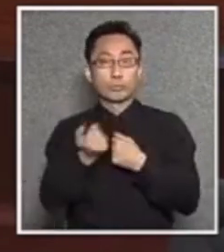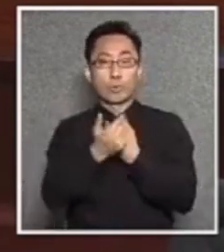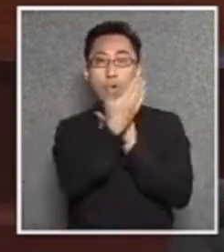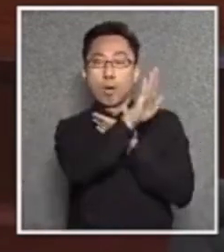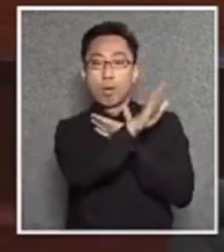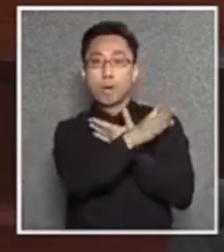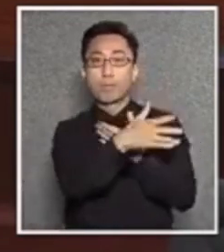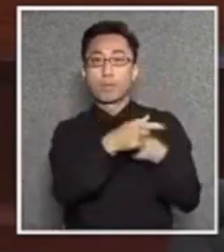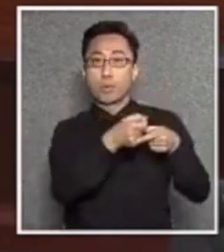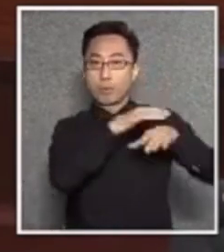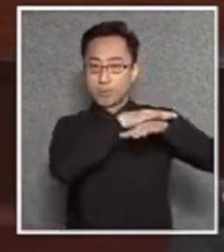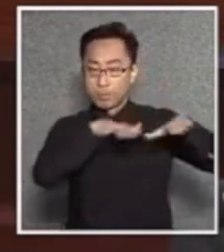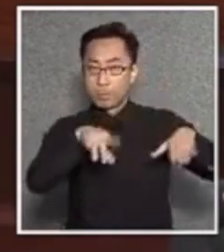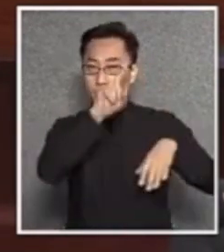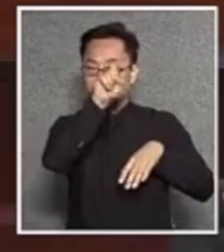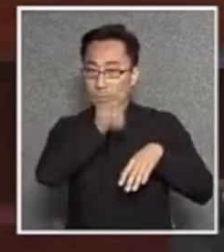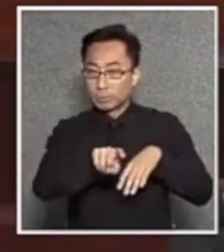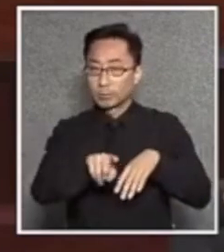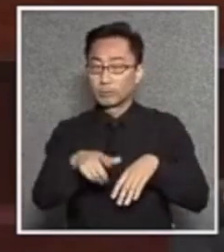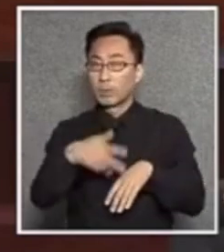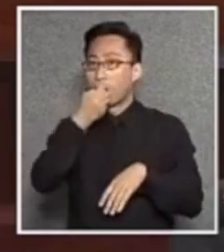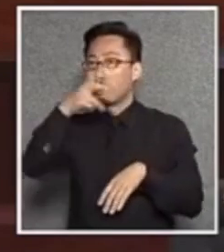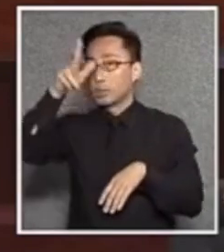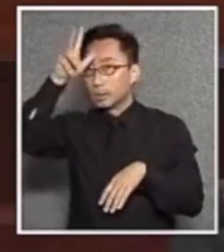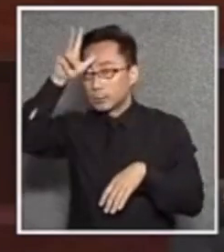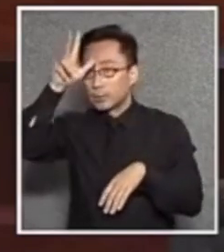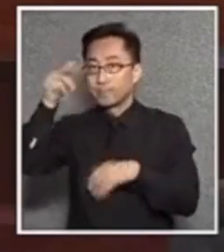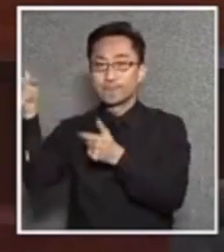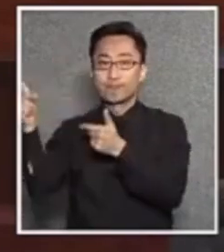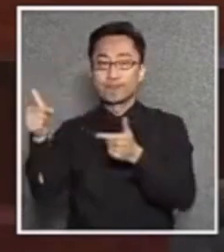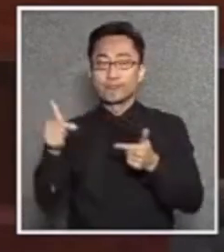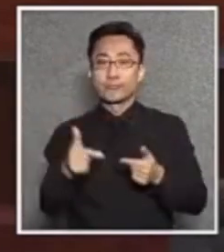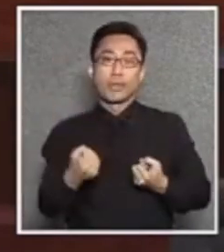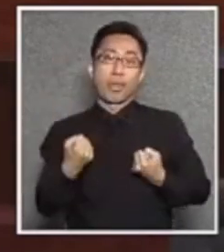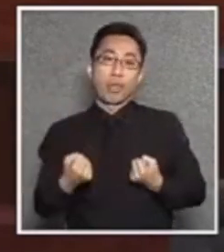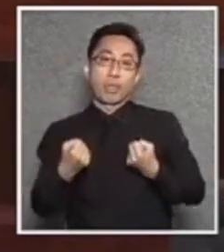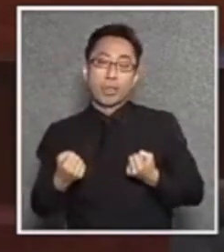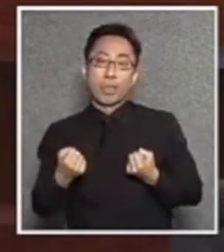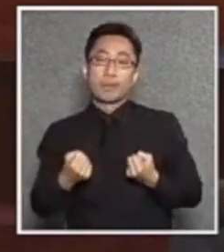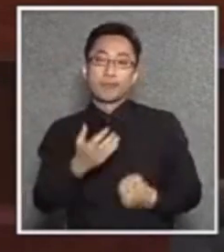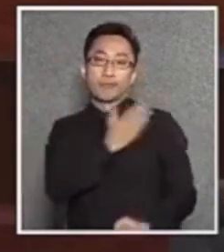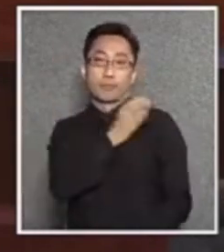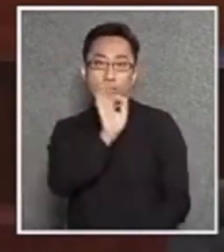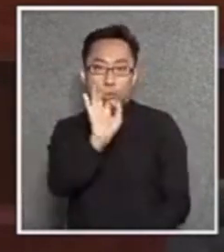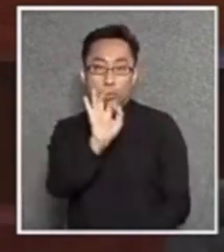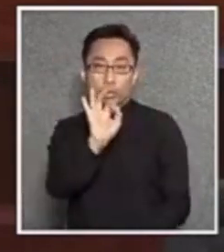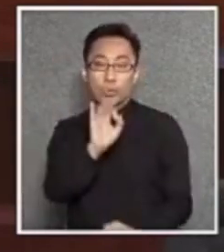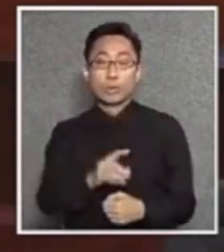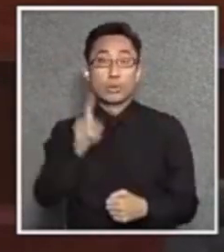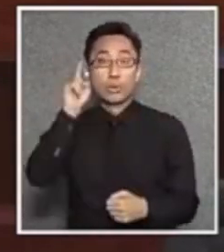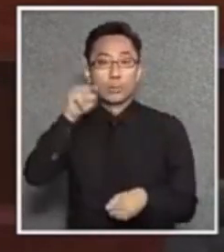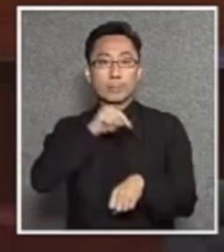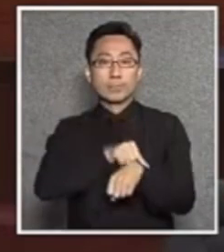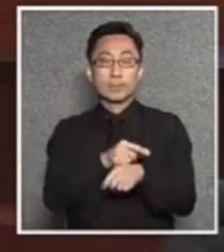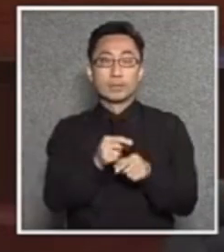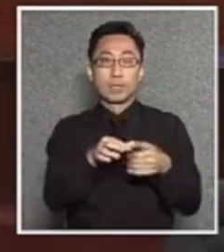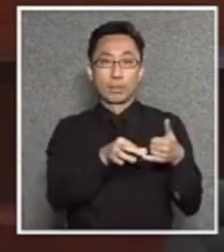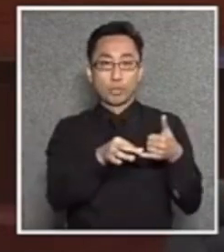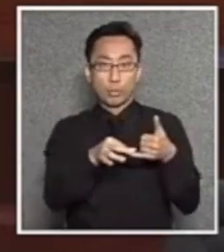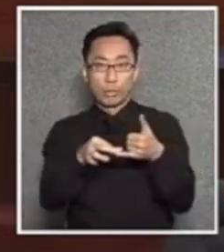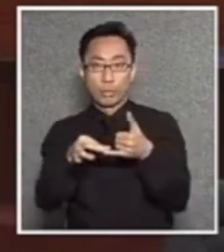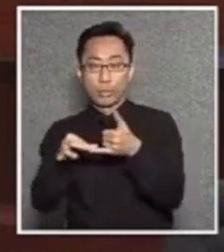問題。但是特區政府一直就是敷衍塞責，務求用時間來淡化反菲情